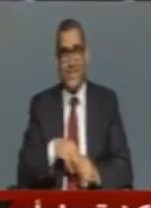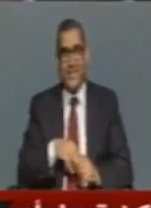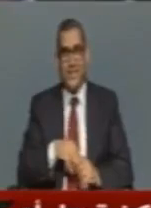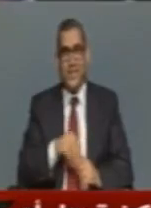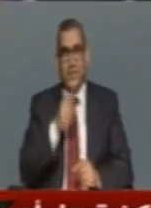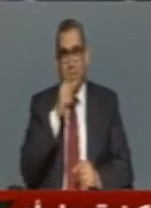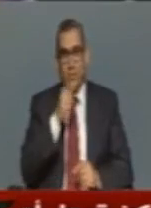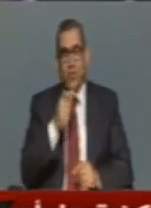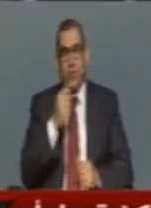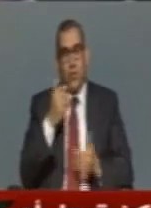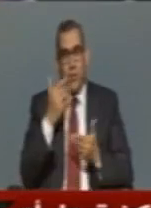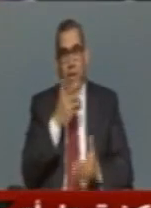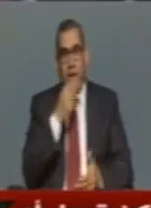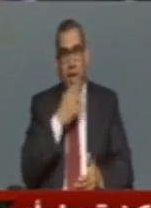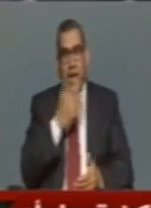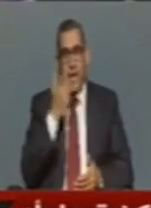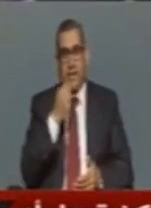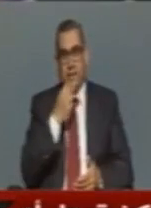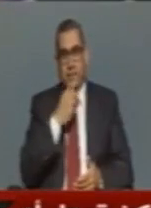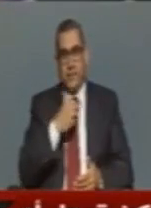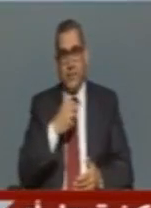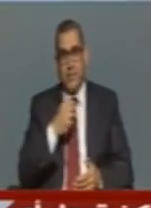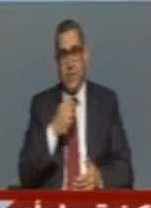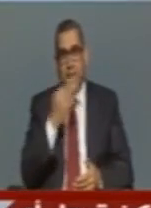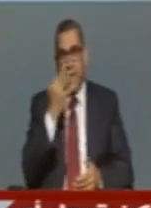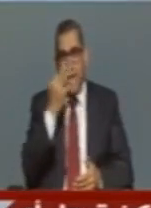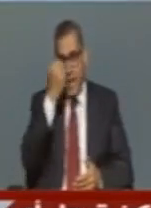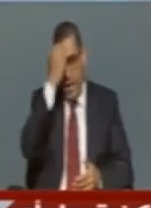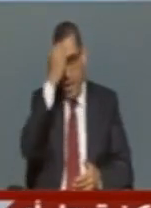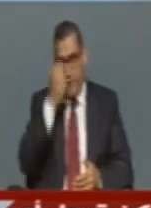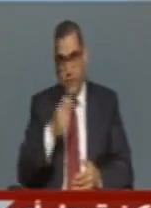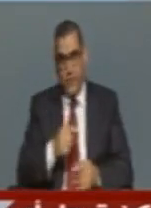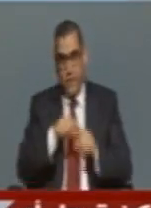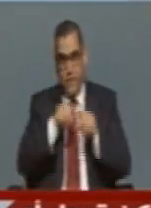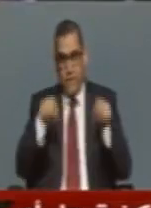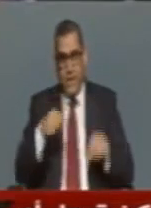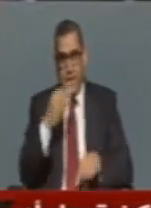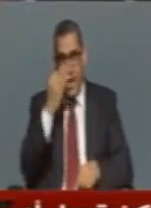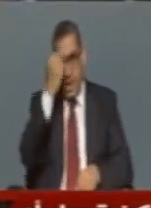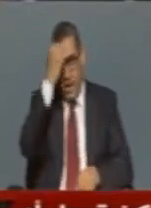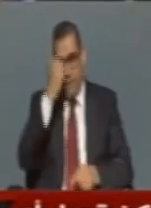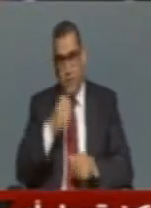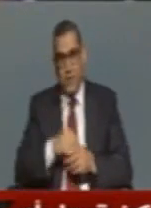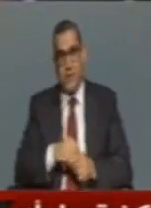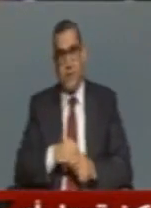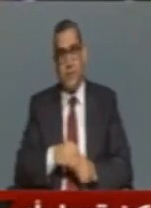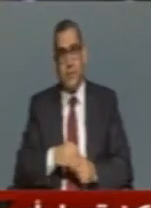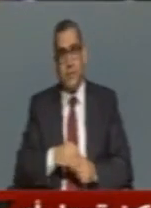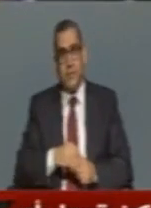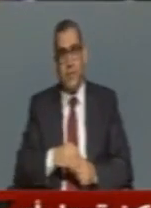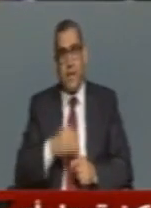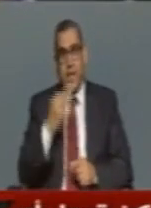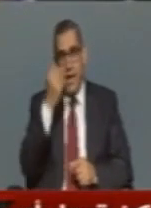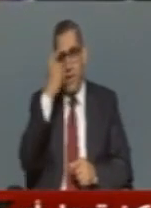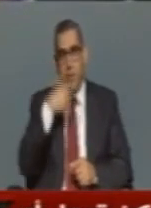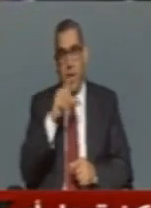بتتكلم في 3000 فصل؟ مش كده؟ مثلا يعني حوالي 15